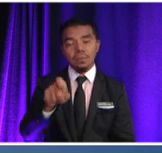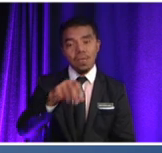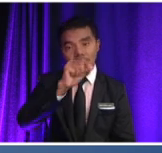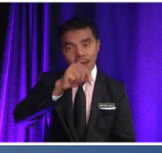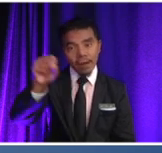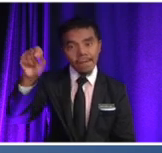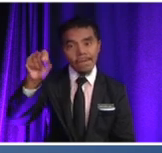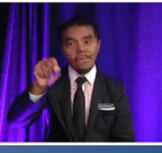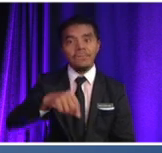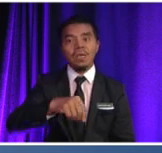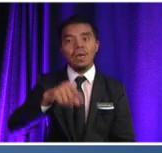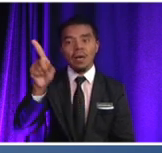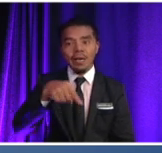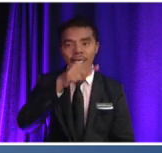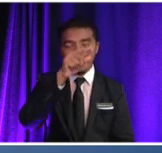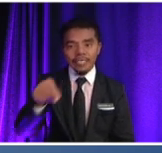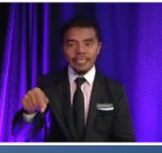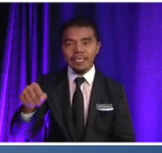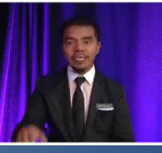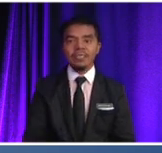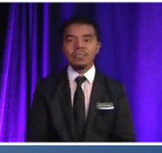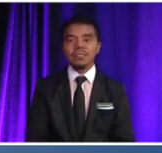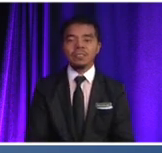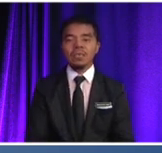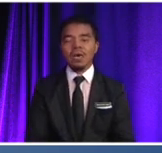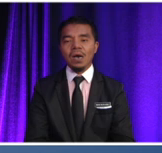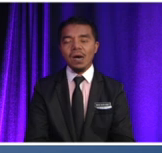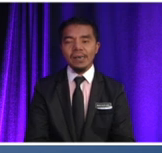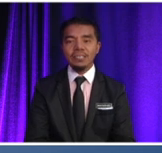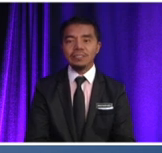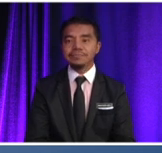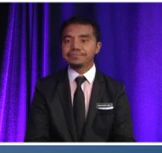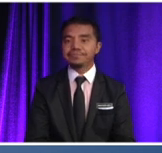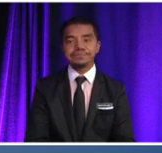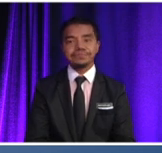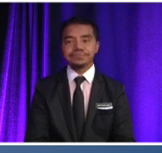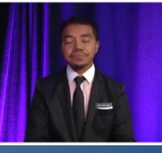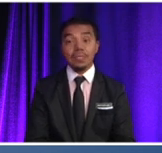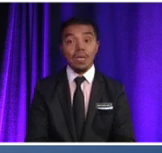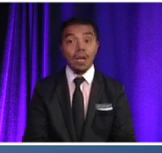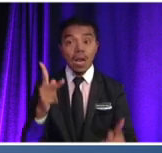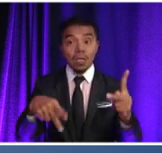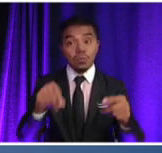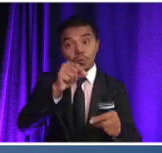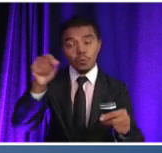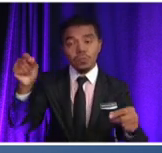salah selain dari pertanda betul dan salah markah Apa jawabannya tidak diterima